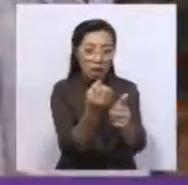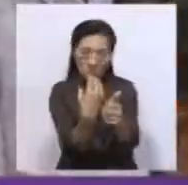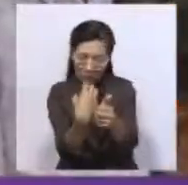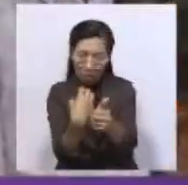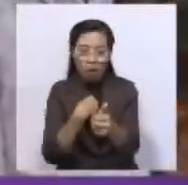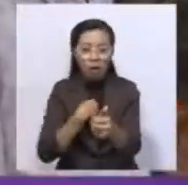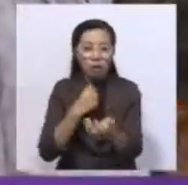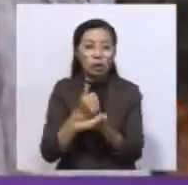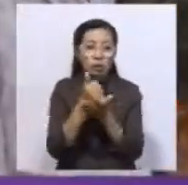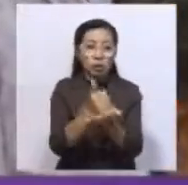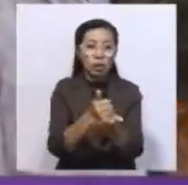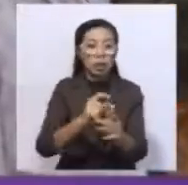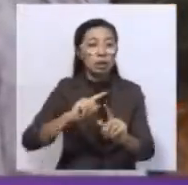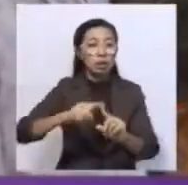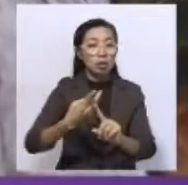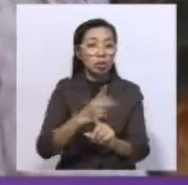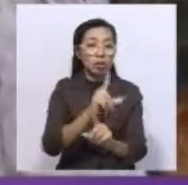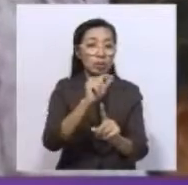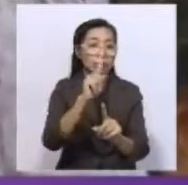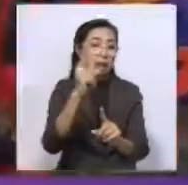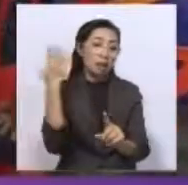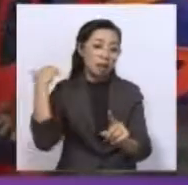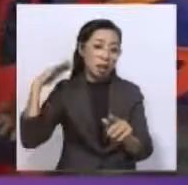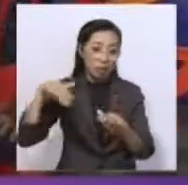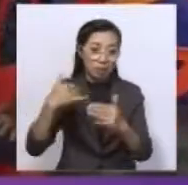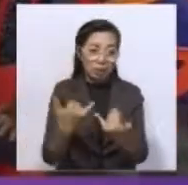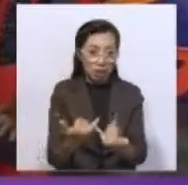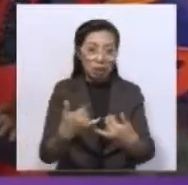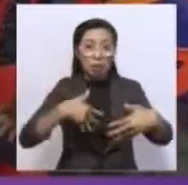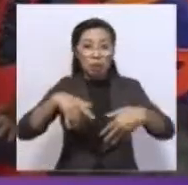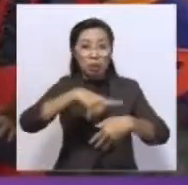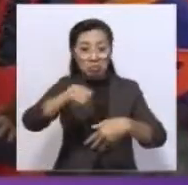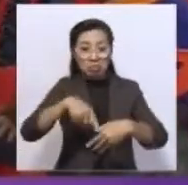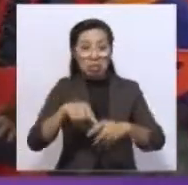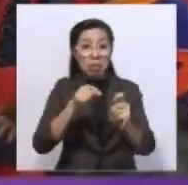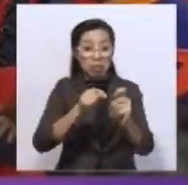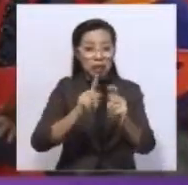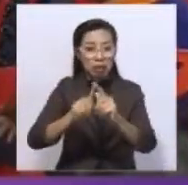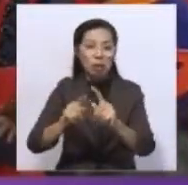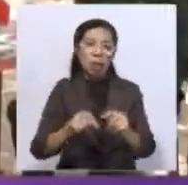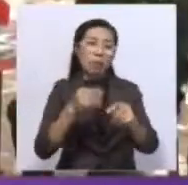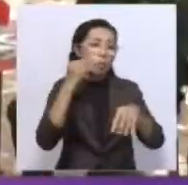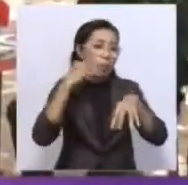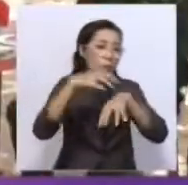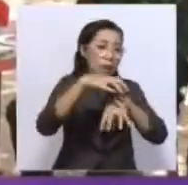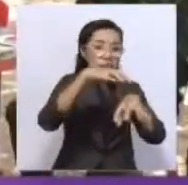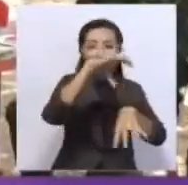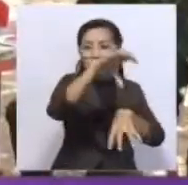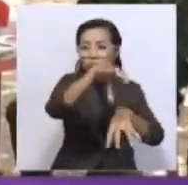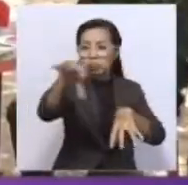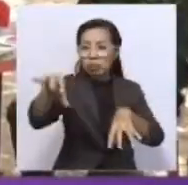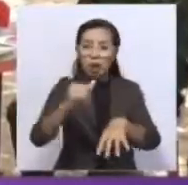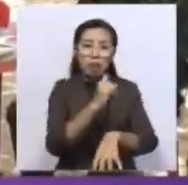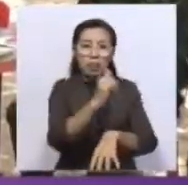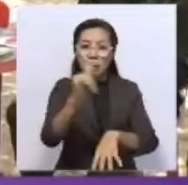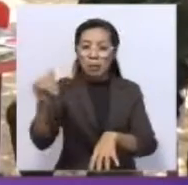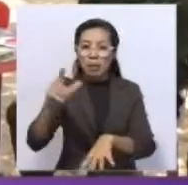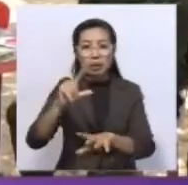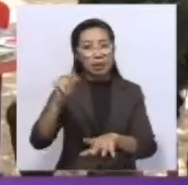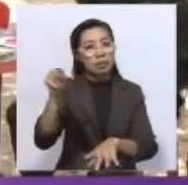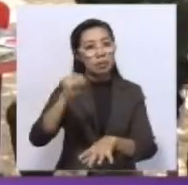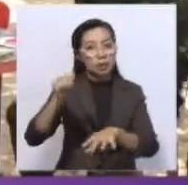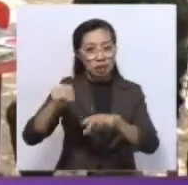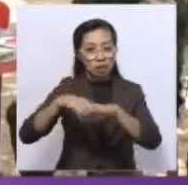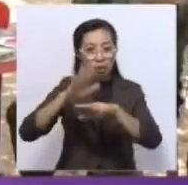ดยตั้งแต่วันที่21กุมภาพันธ์เป็นต้นมาทีมตำบลอำเภอสิรินธรได้ออกลุยกันทุกวันไปตามหมู่บ้านต่างๆเกินกว่าร้อยละ20แล้ว